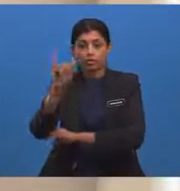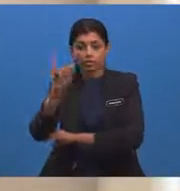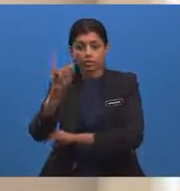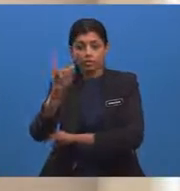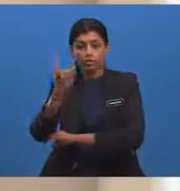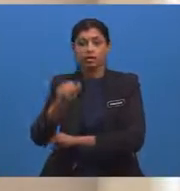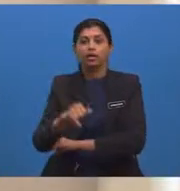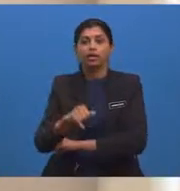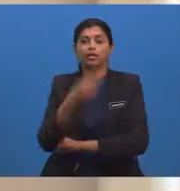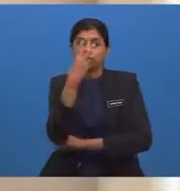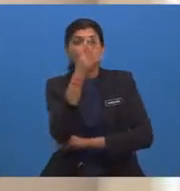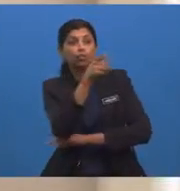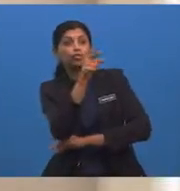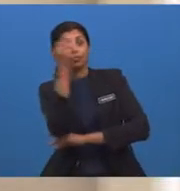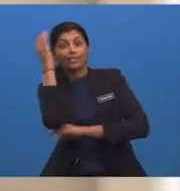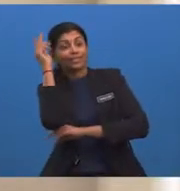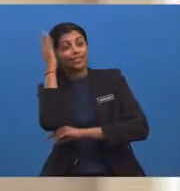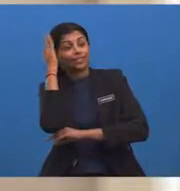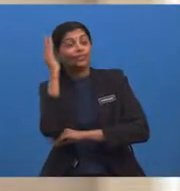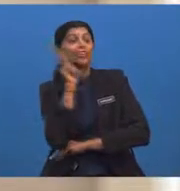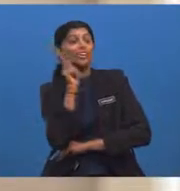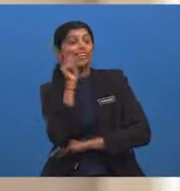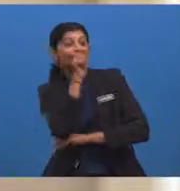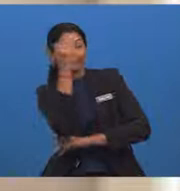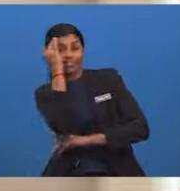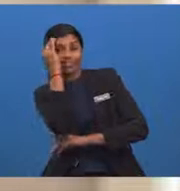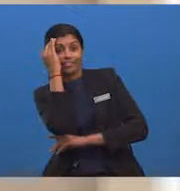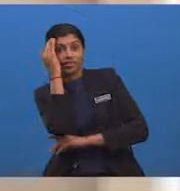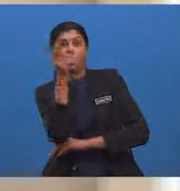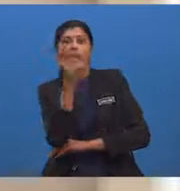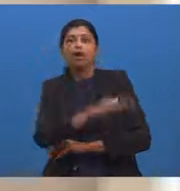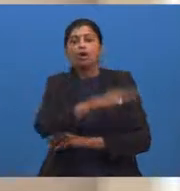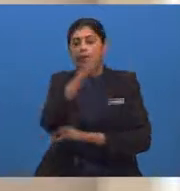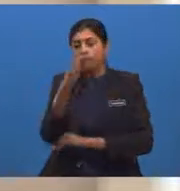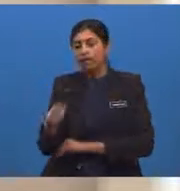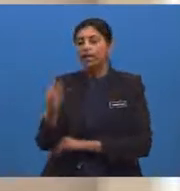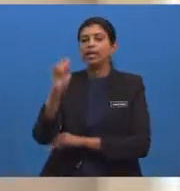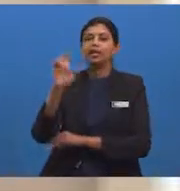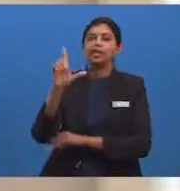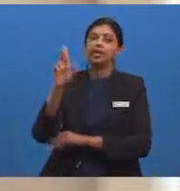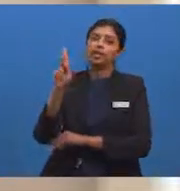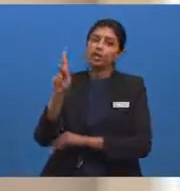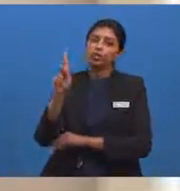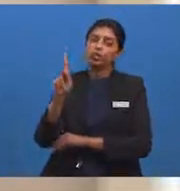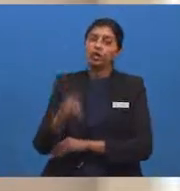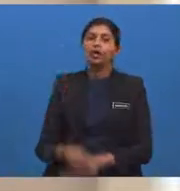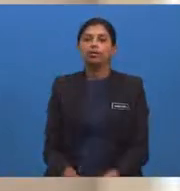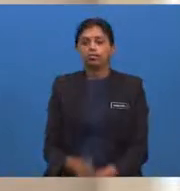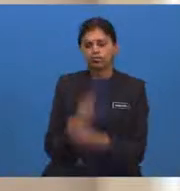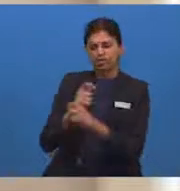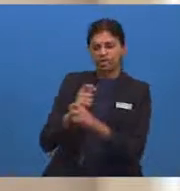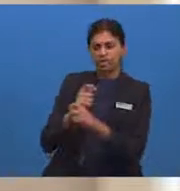Kerajaan Kedah. Selain itu, bukit dan teluk juga membantu dalam aspek pertahanan sesebuah